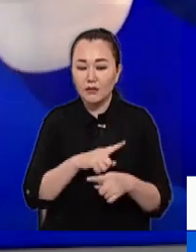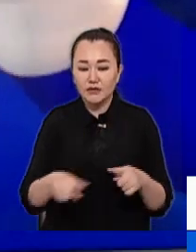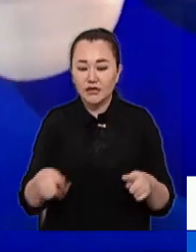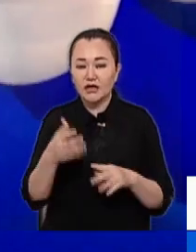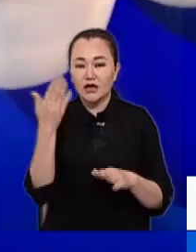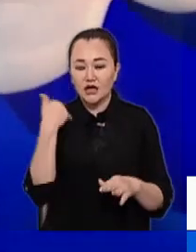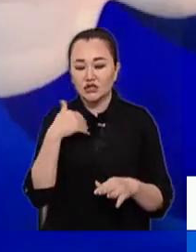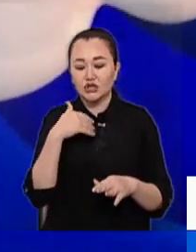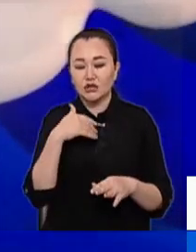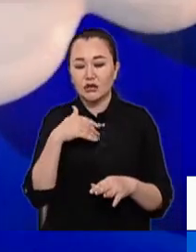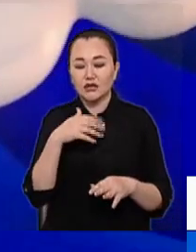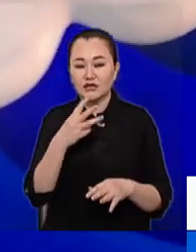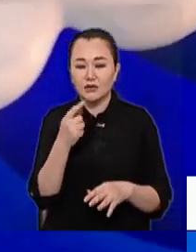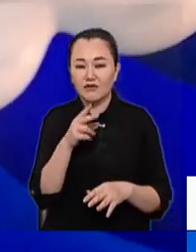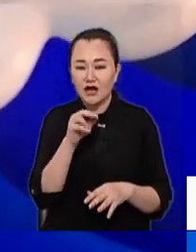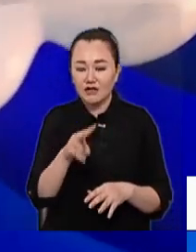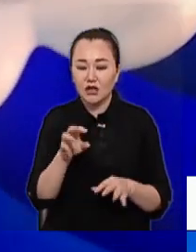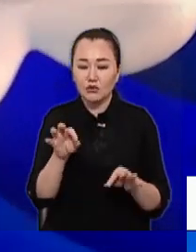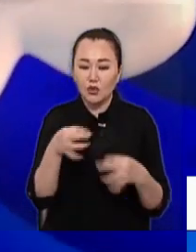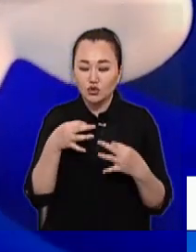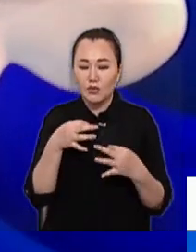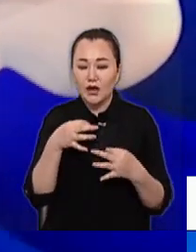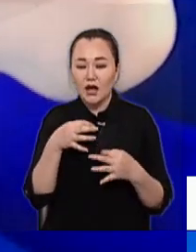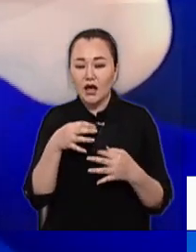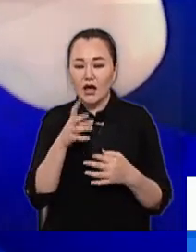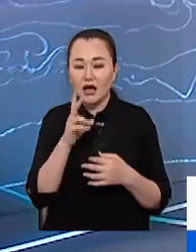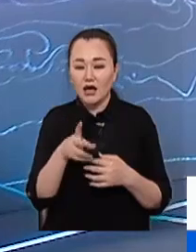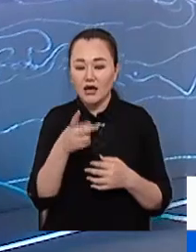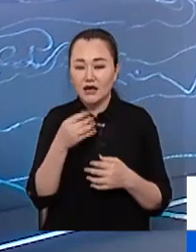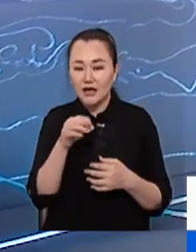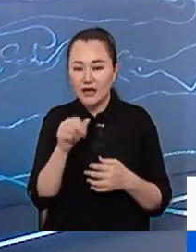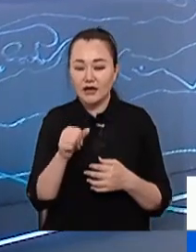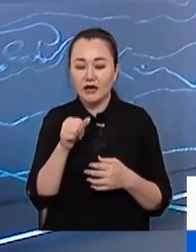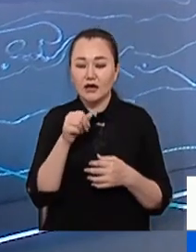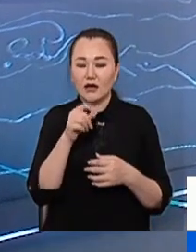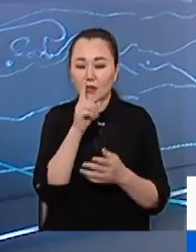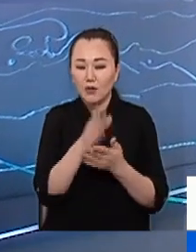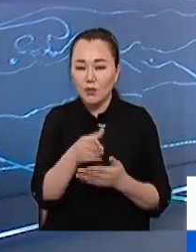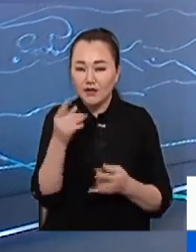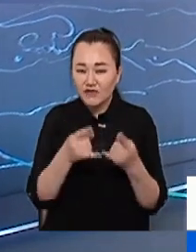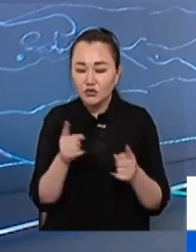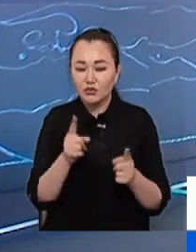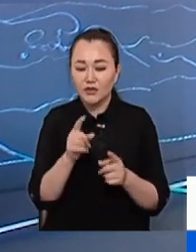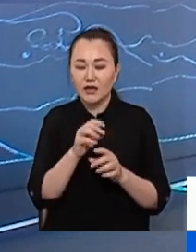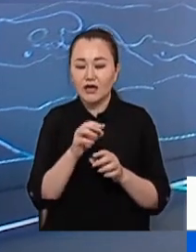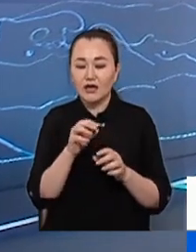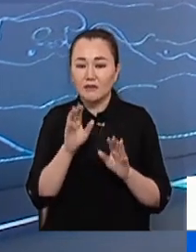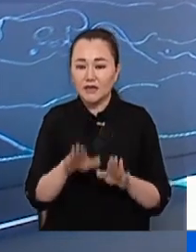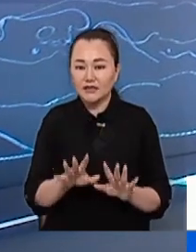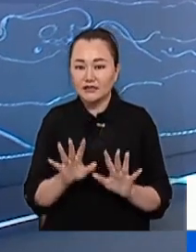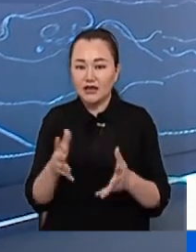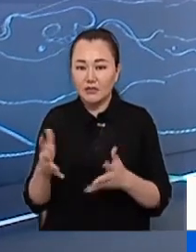тогда там, на 31-м канале доступа к релейкам, к прямому эфиру, чтобы что-то рассказать с места